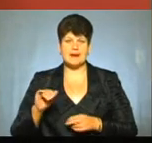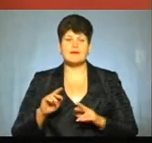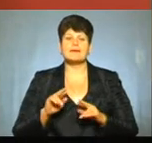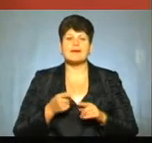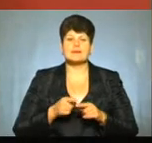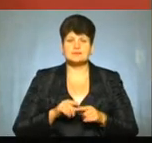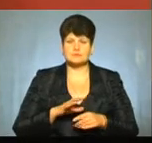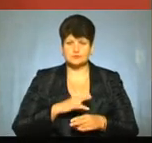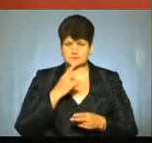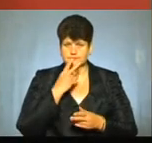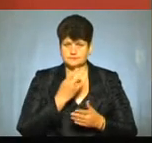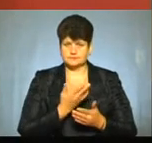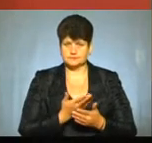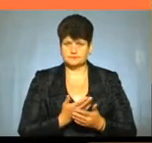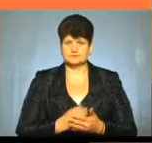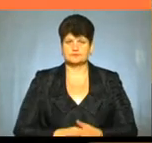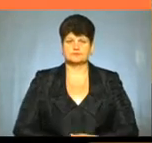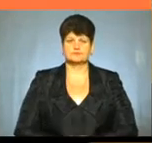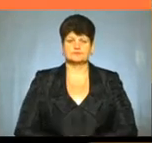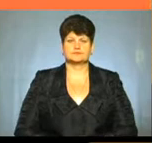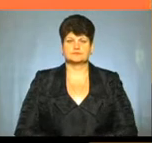Як це було, я пропоную переглянути у сюжеті.